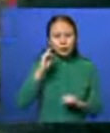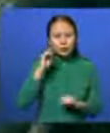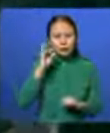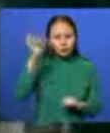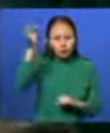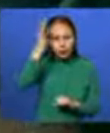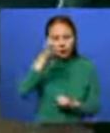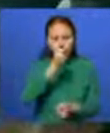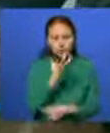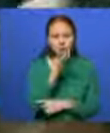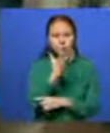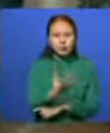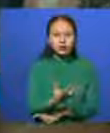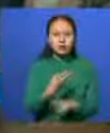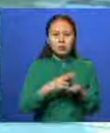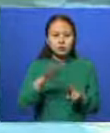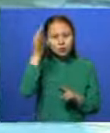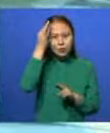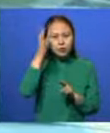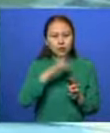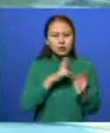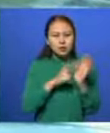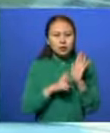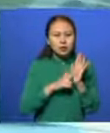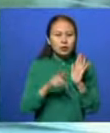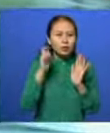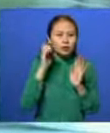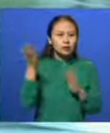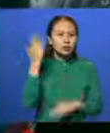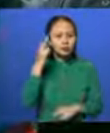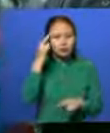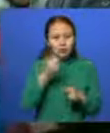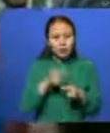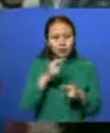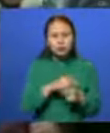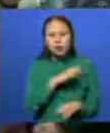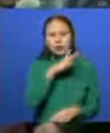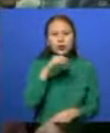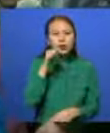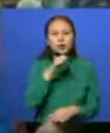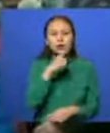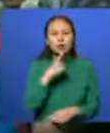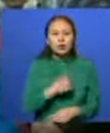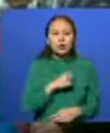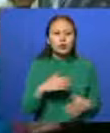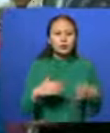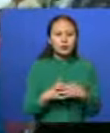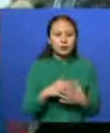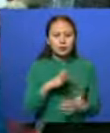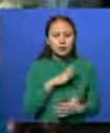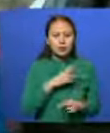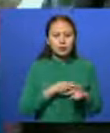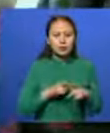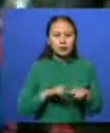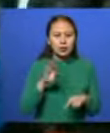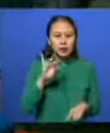Даңқ мемориалына гүл шоқтарын қойып тағзым жасады. 80-ші жылдары бауырлас елдерде жүздеген сырбойылық әскери борышын өтеген. Ондаған